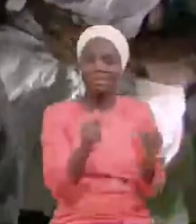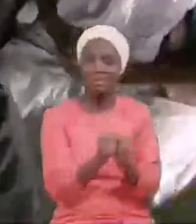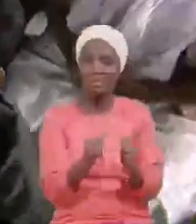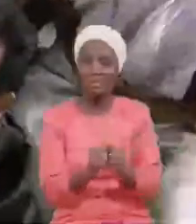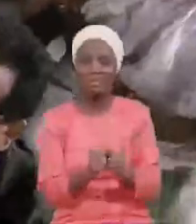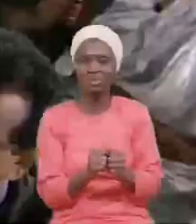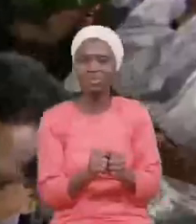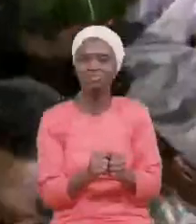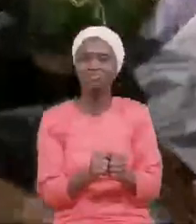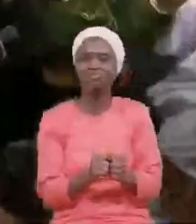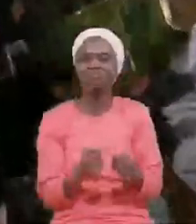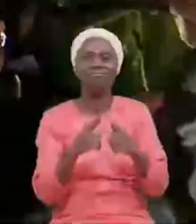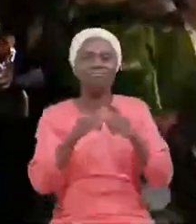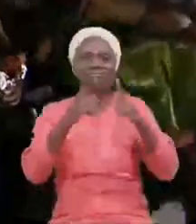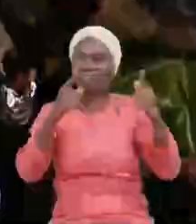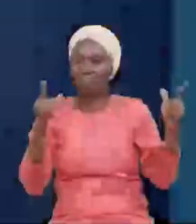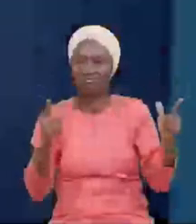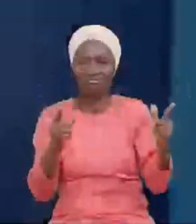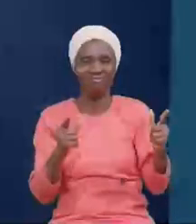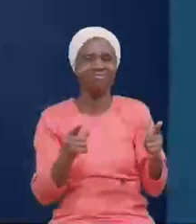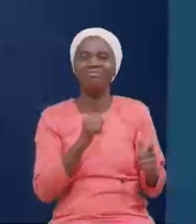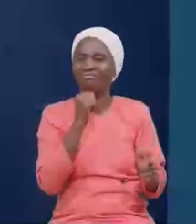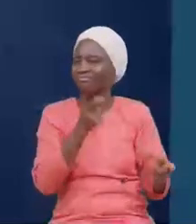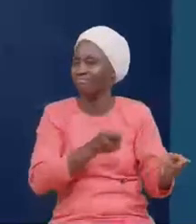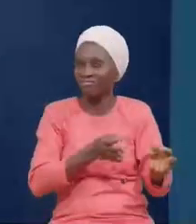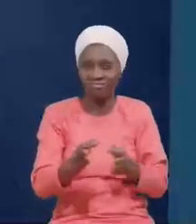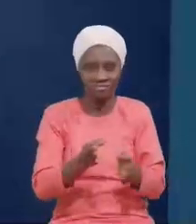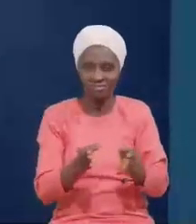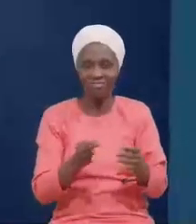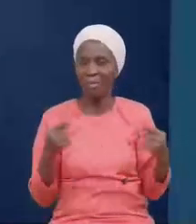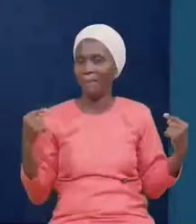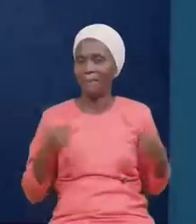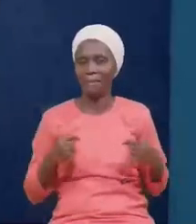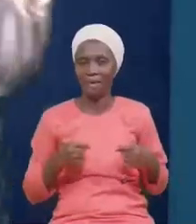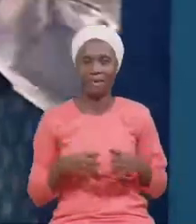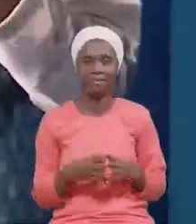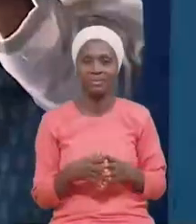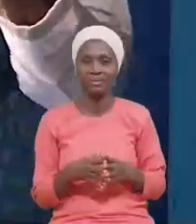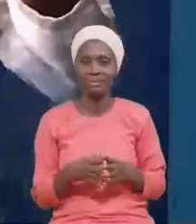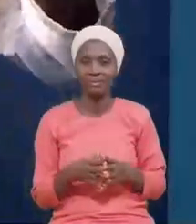Il les tourmente avec des fléaux indescriptibles.